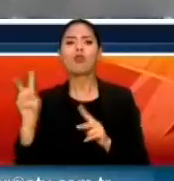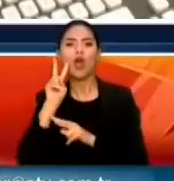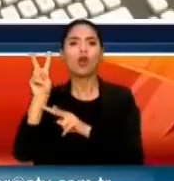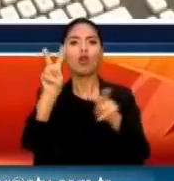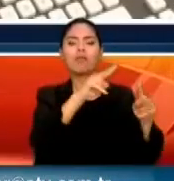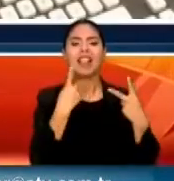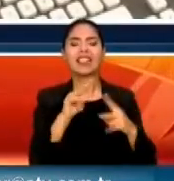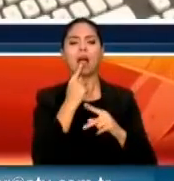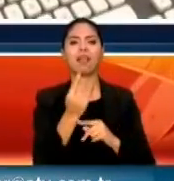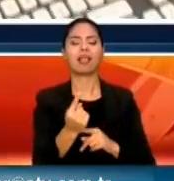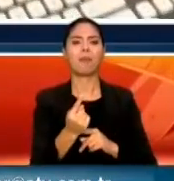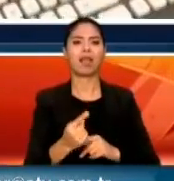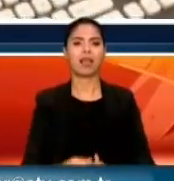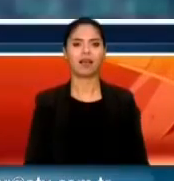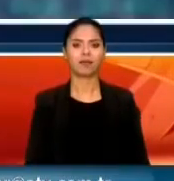anlamına geliyor.